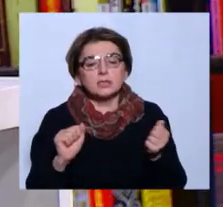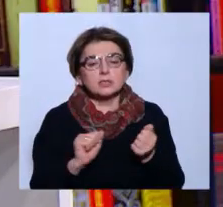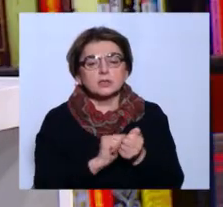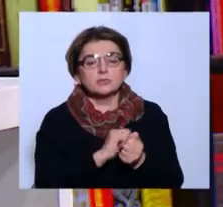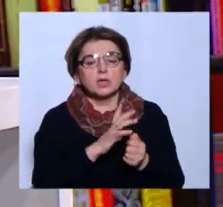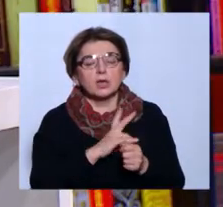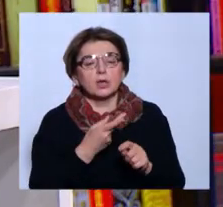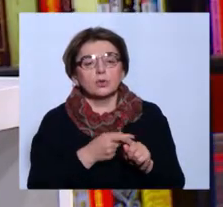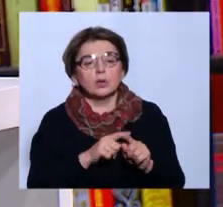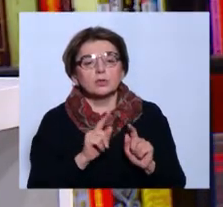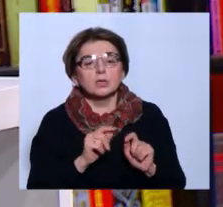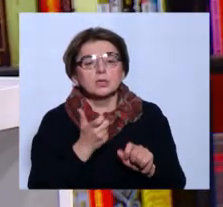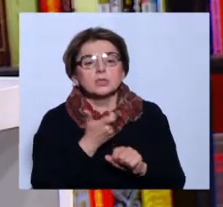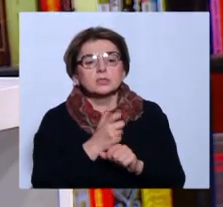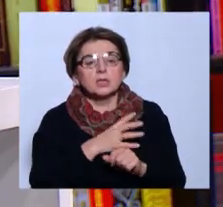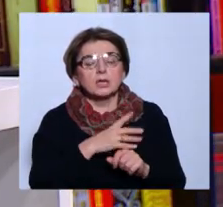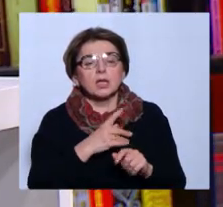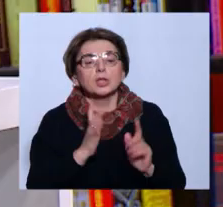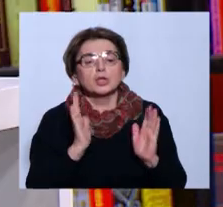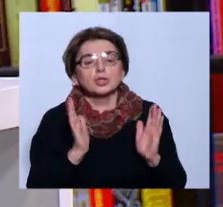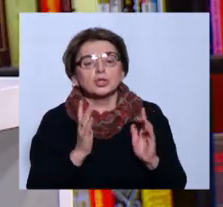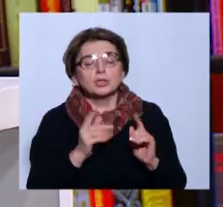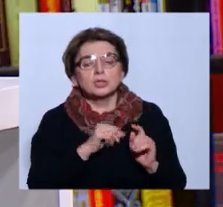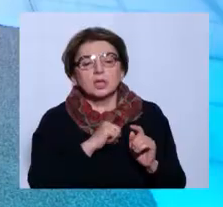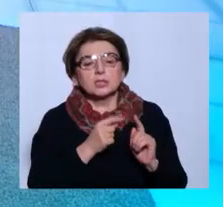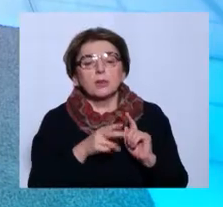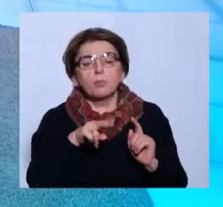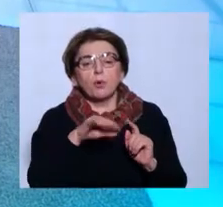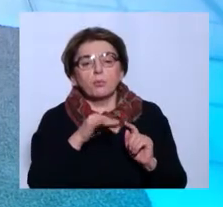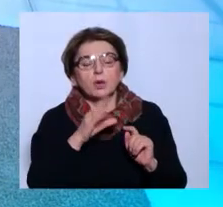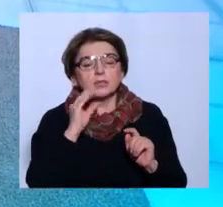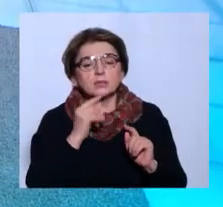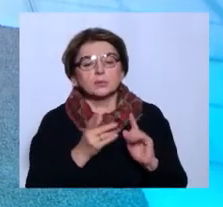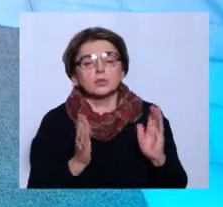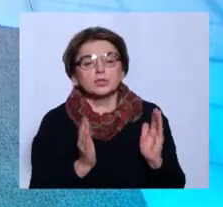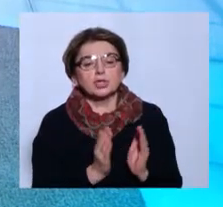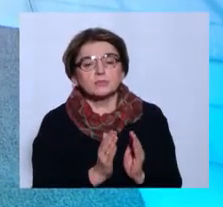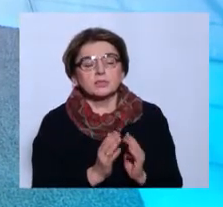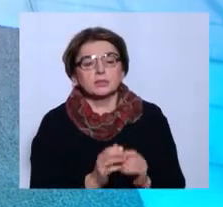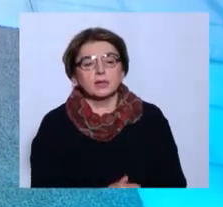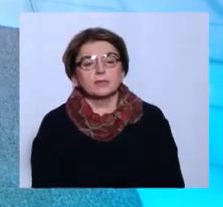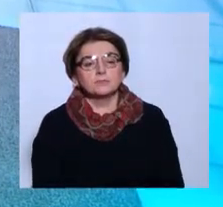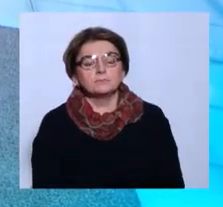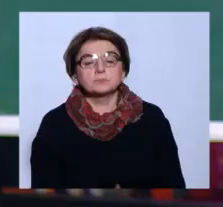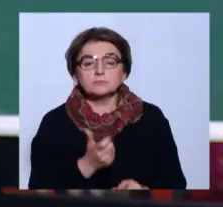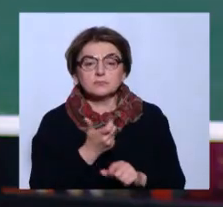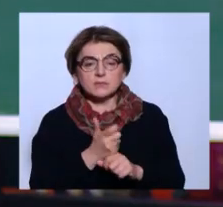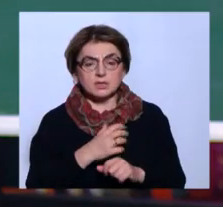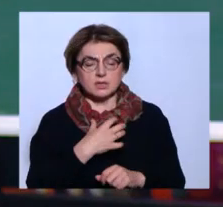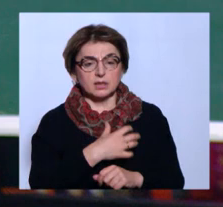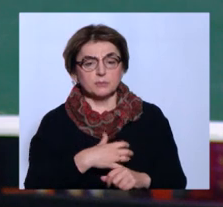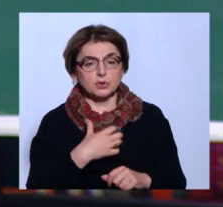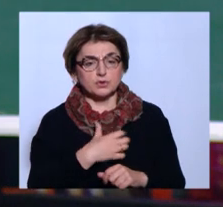დაუშვათ ძალიან დიდი ნაწილი პოპულაციის რიცხობრიობისა შემცირდა. ძალიან